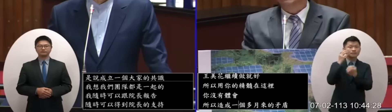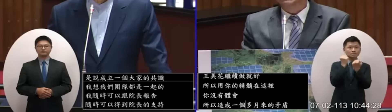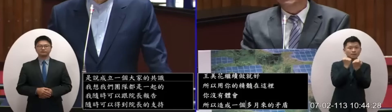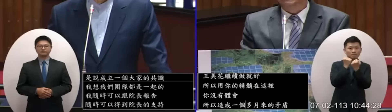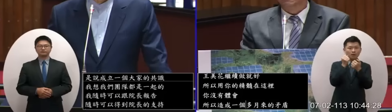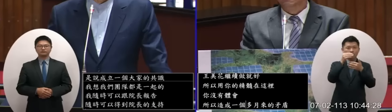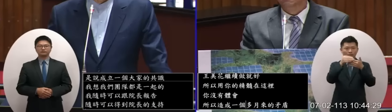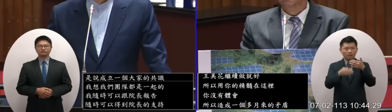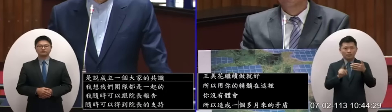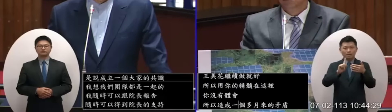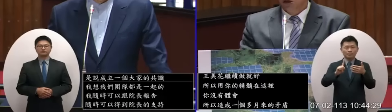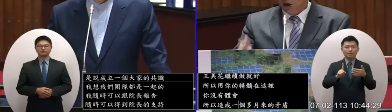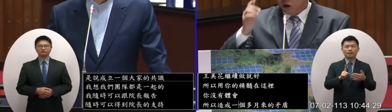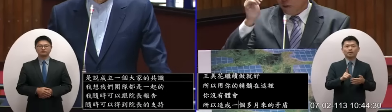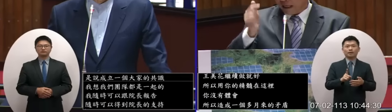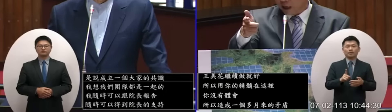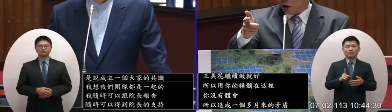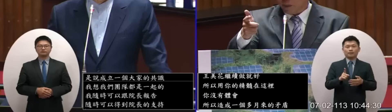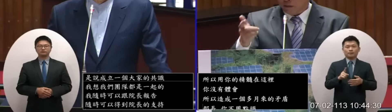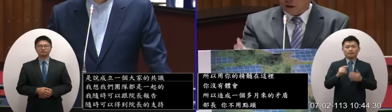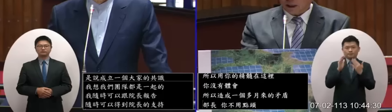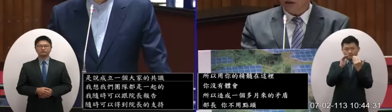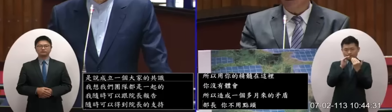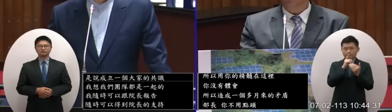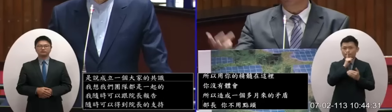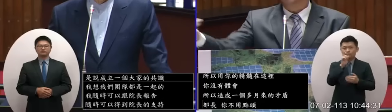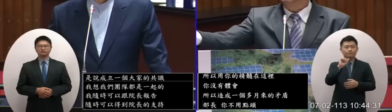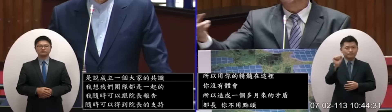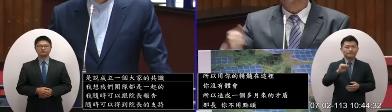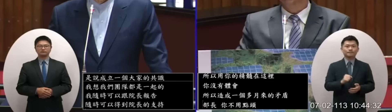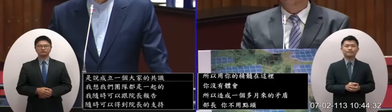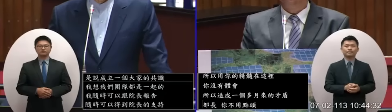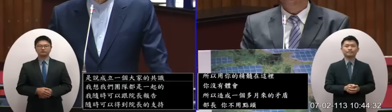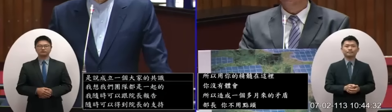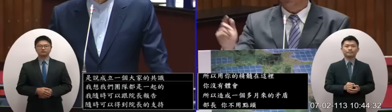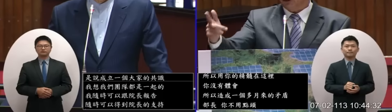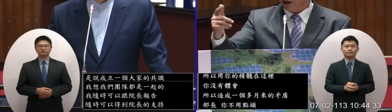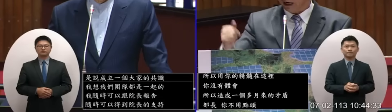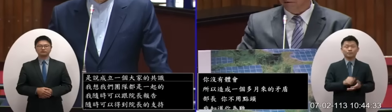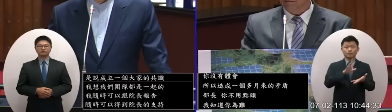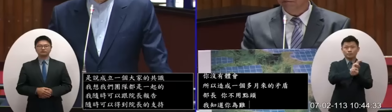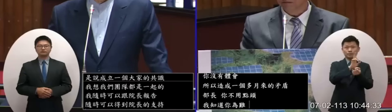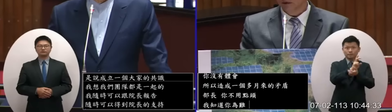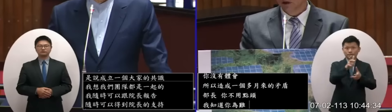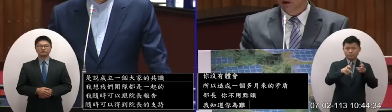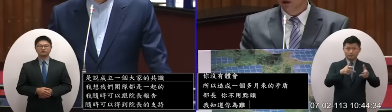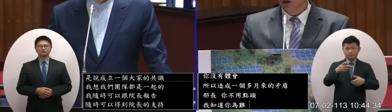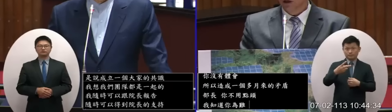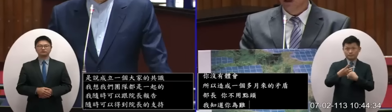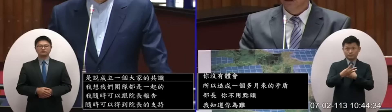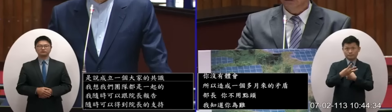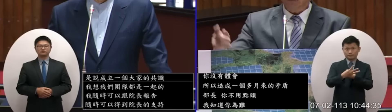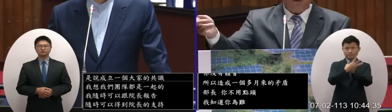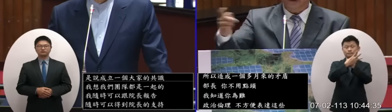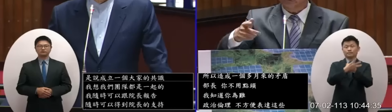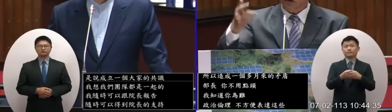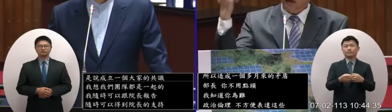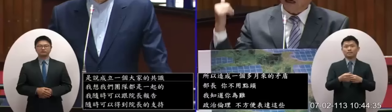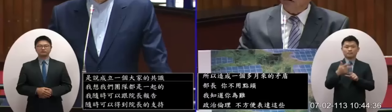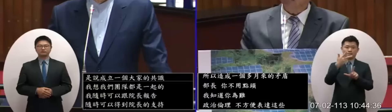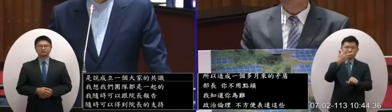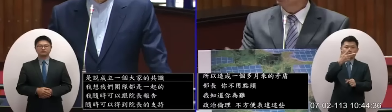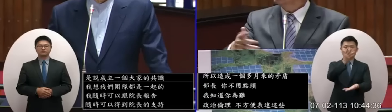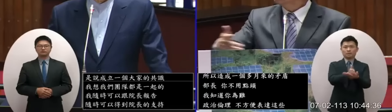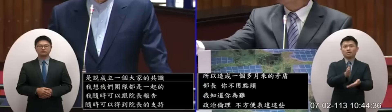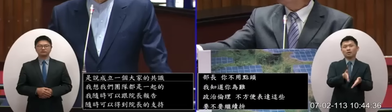表达这啦。有要继续拼无？咱即马讲虎林三厂嘛，七月九。那古啊院长咧